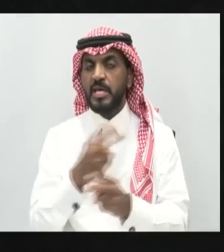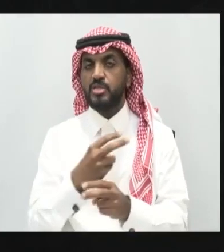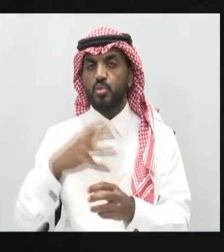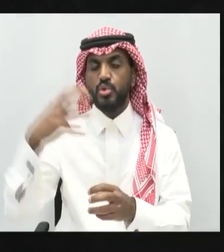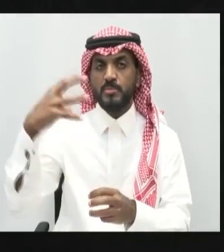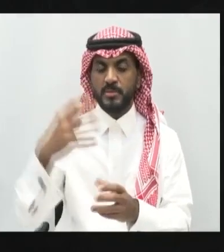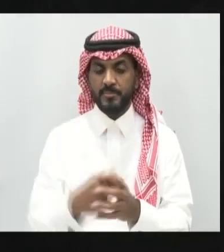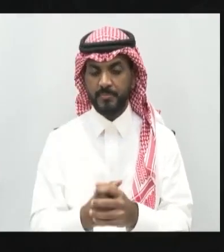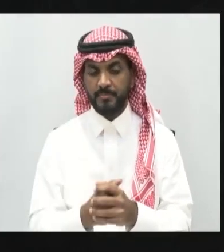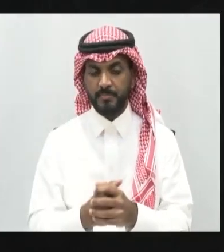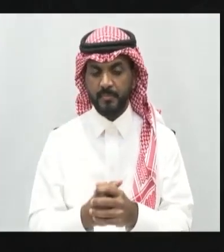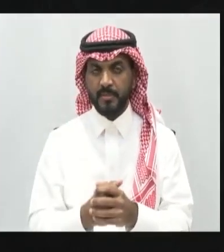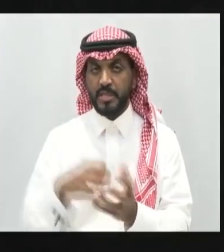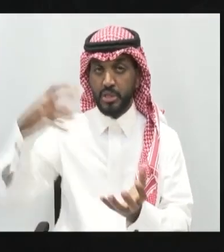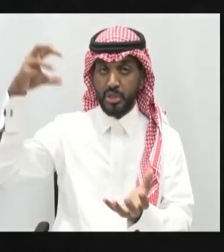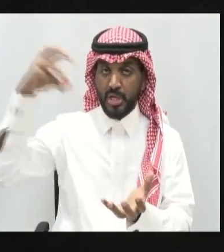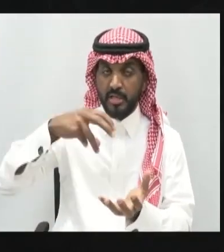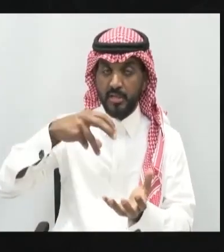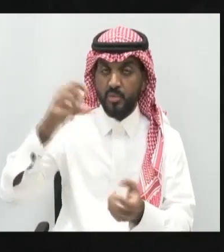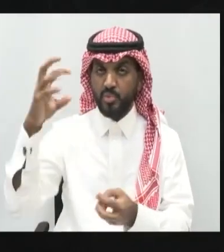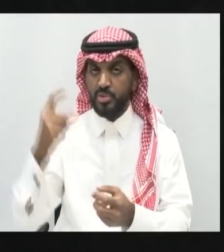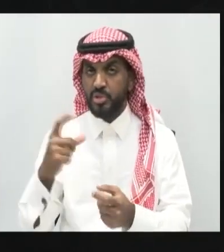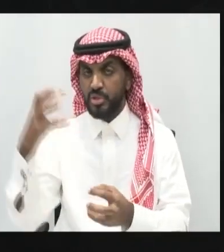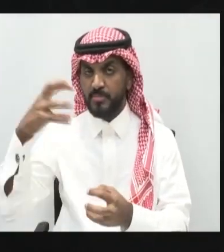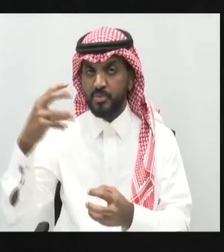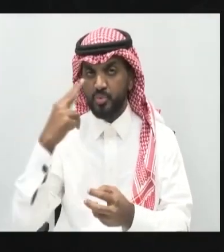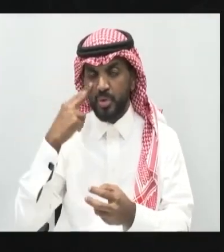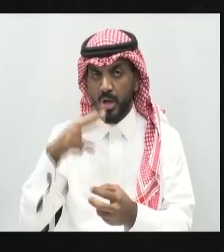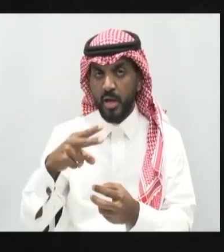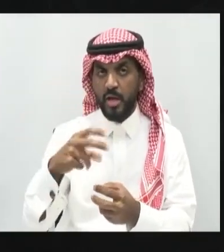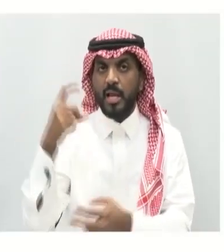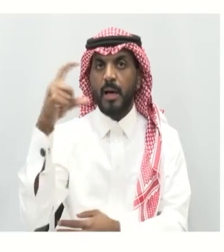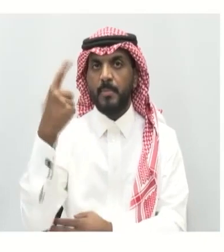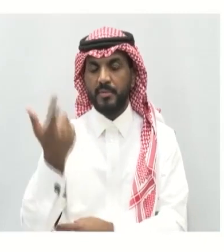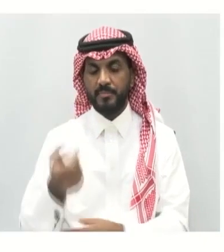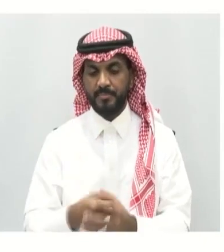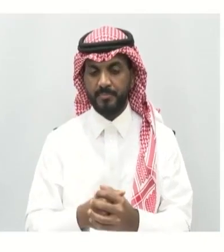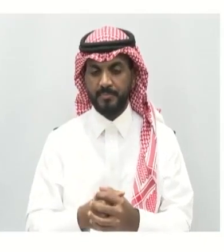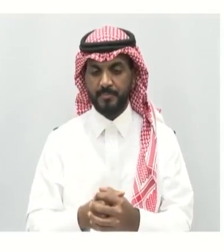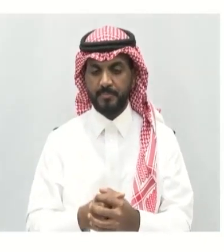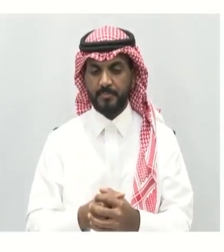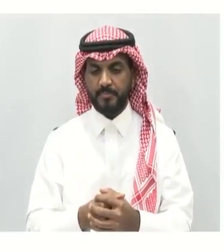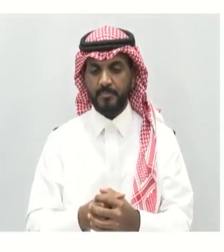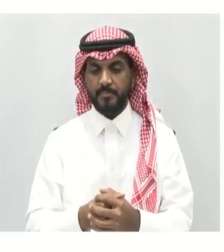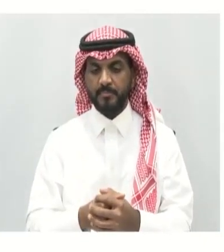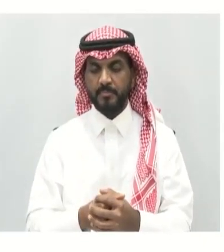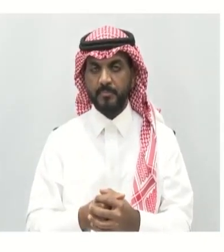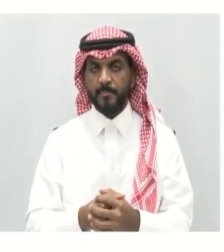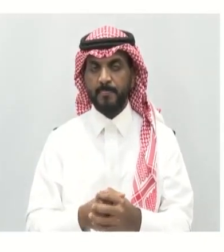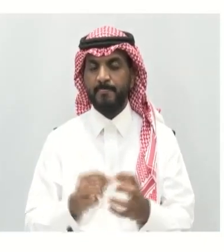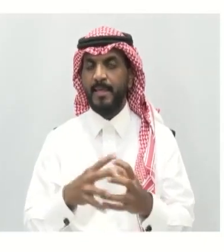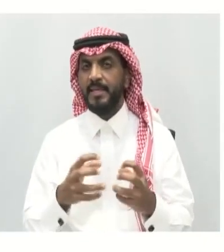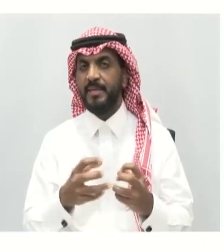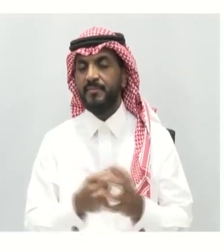الشمس يعني ضوء الشمس اذا سقط عليه احنا نشوفه طيب ججي نشوف مع بعض نقول ايش تعريف